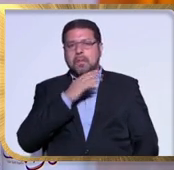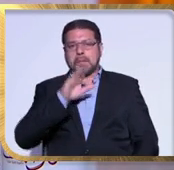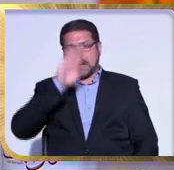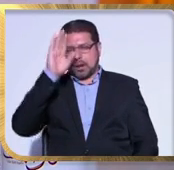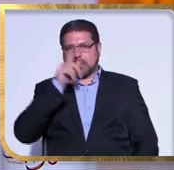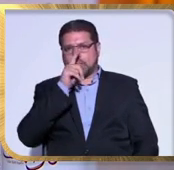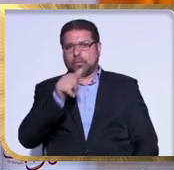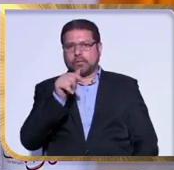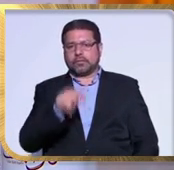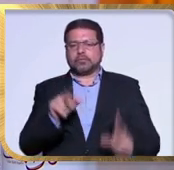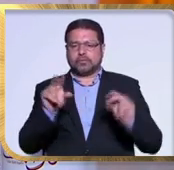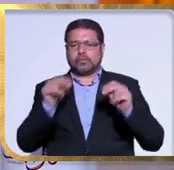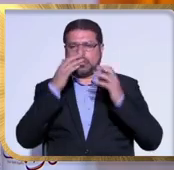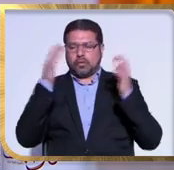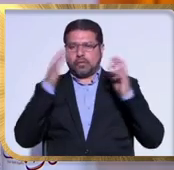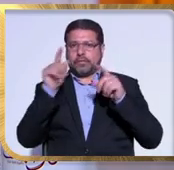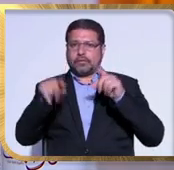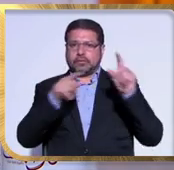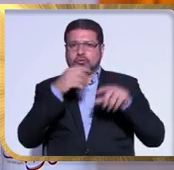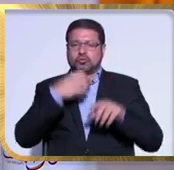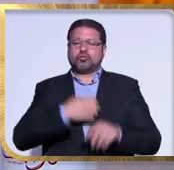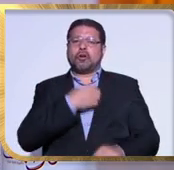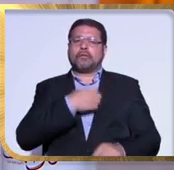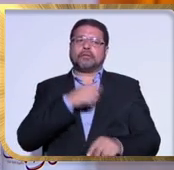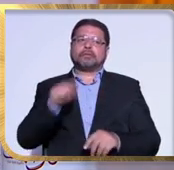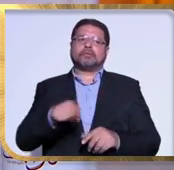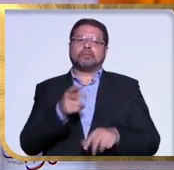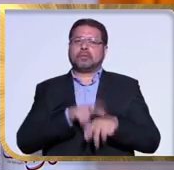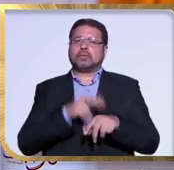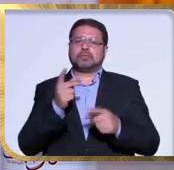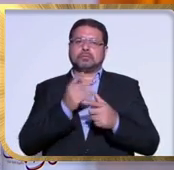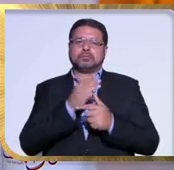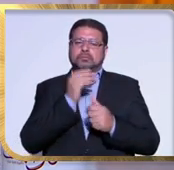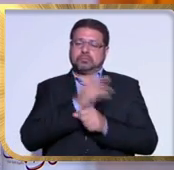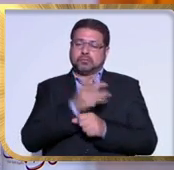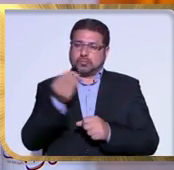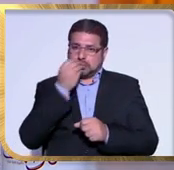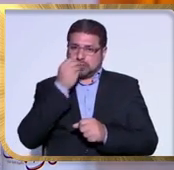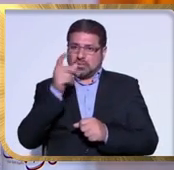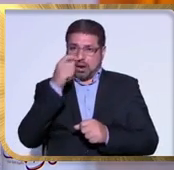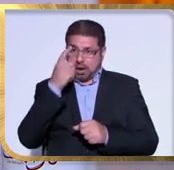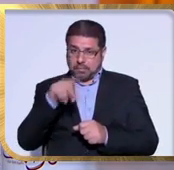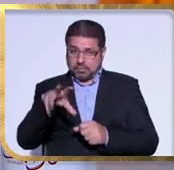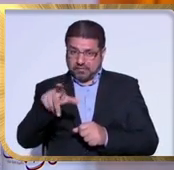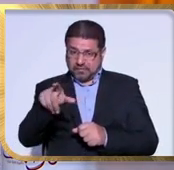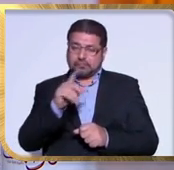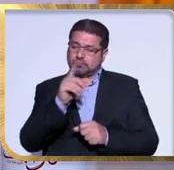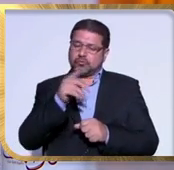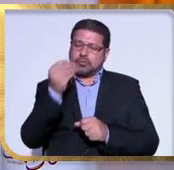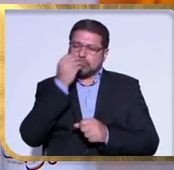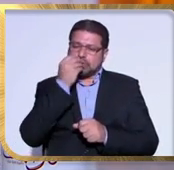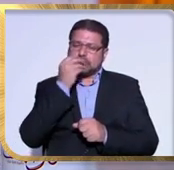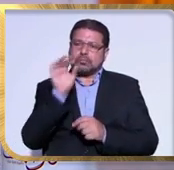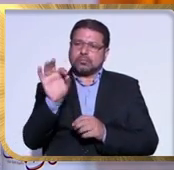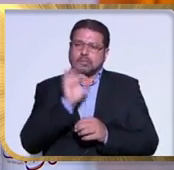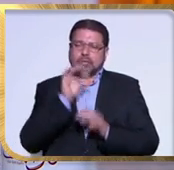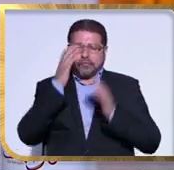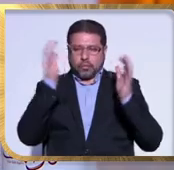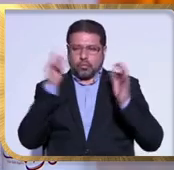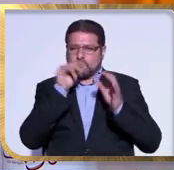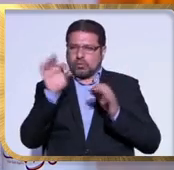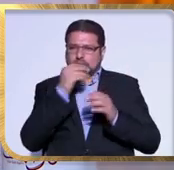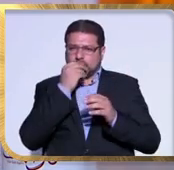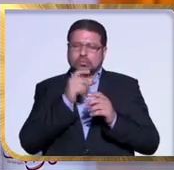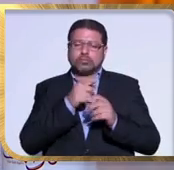وقال ب برض بعض فقهاء الشافعيه وما فيش باس ان حضرتك اقلد من اراء الفقهاء ما